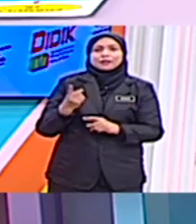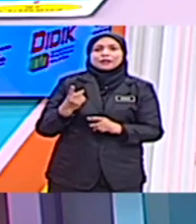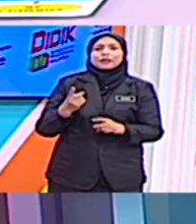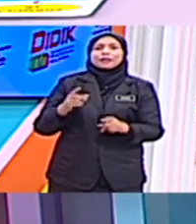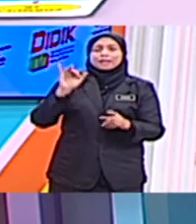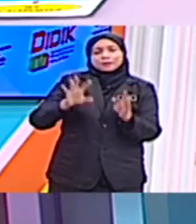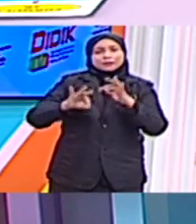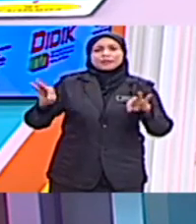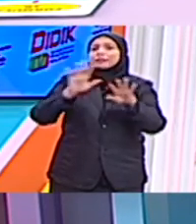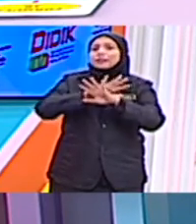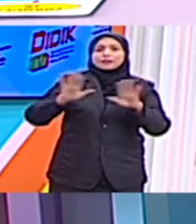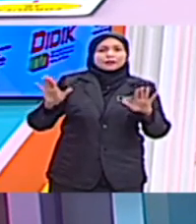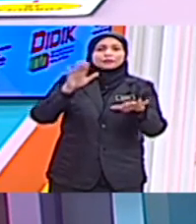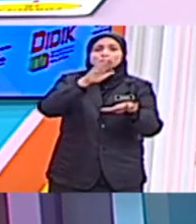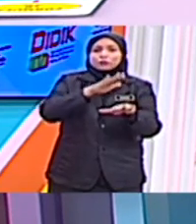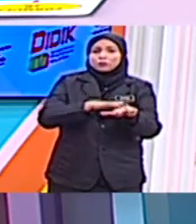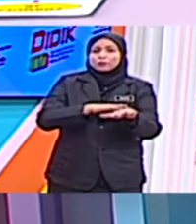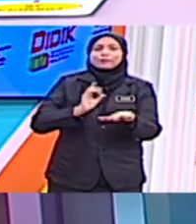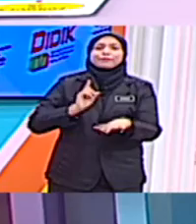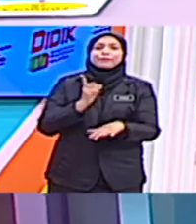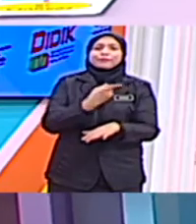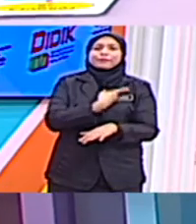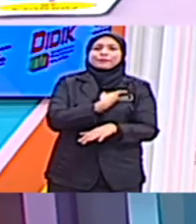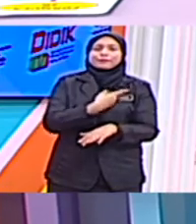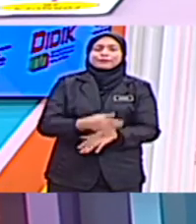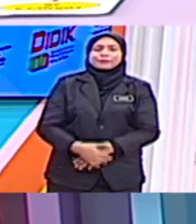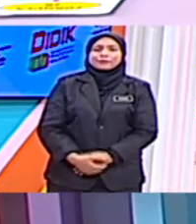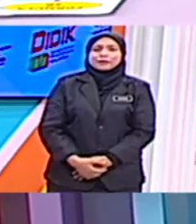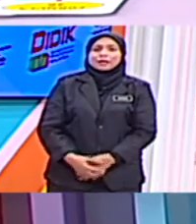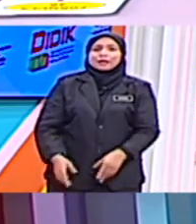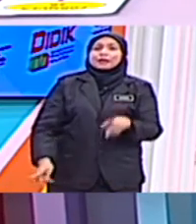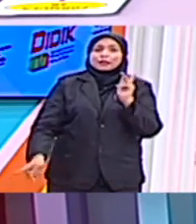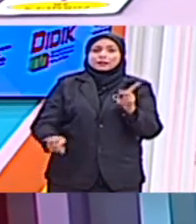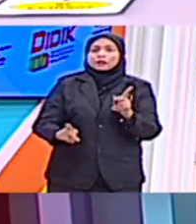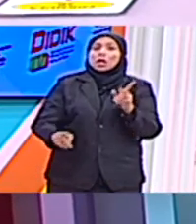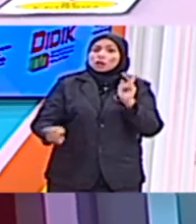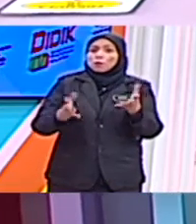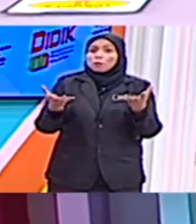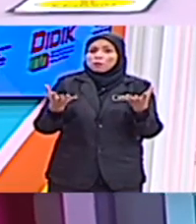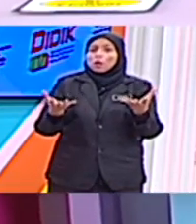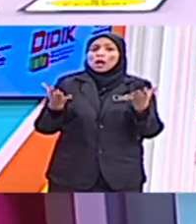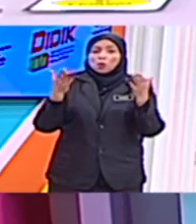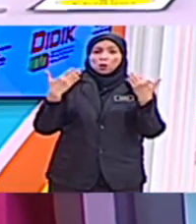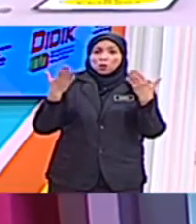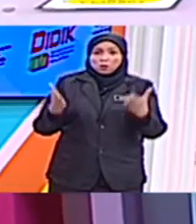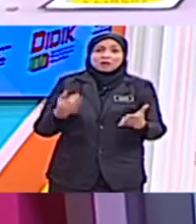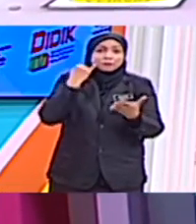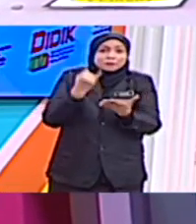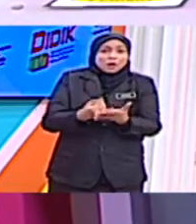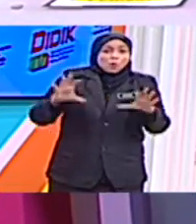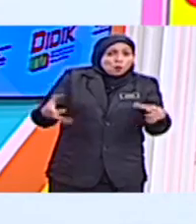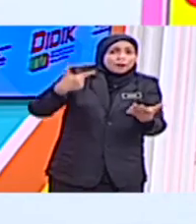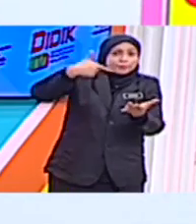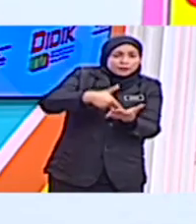menyentuh kamu. Yang kedua, dah kata tidak, dia nak buat juga. Kita perlu jerit.